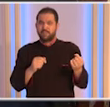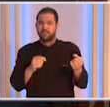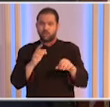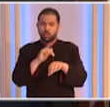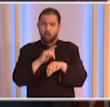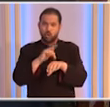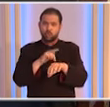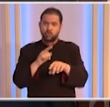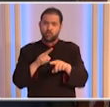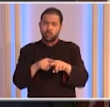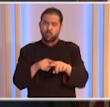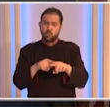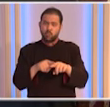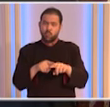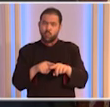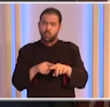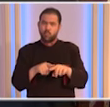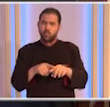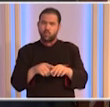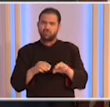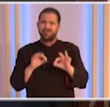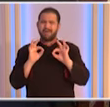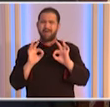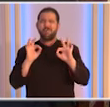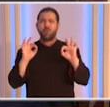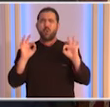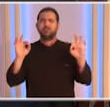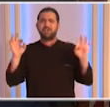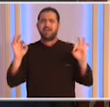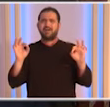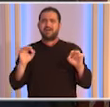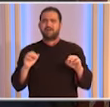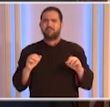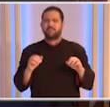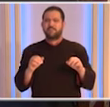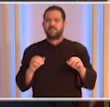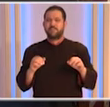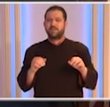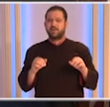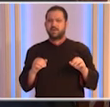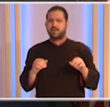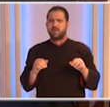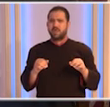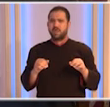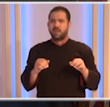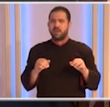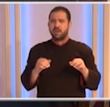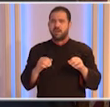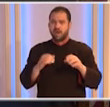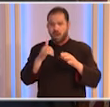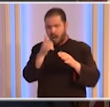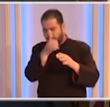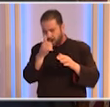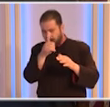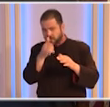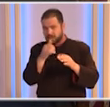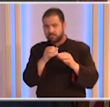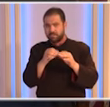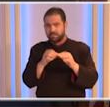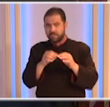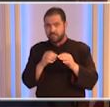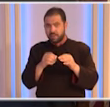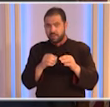cu mijloacele, cu cele mai moderne mijloace de tehnologice pentru studierea acestei teme, a ajuns